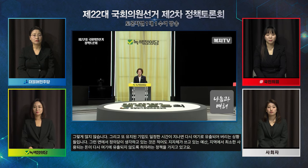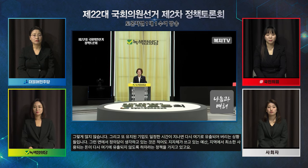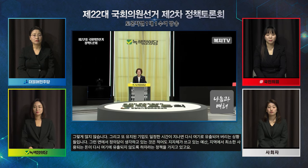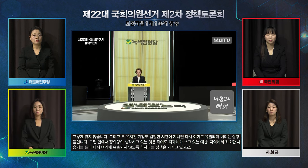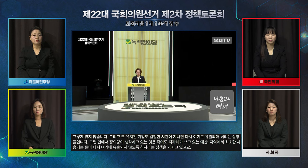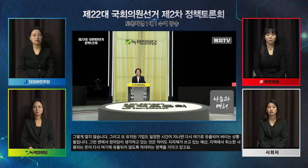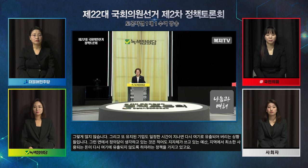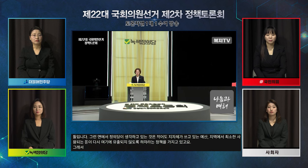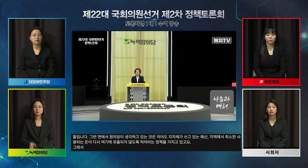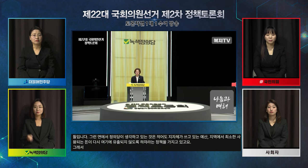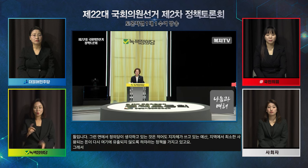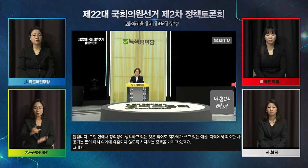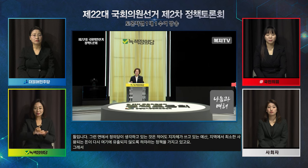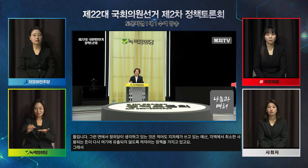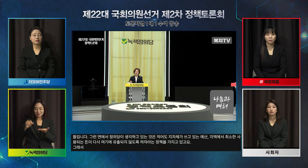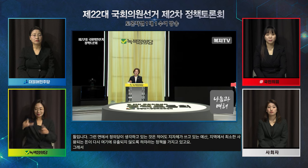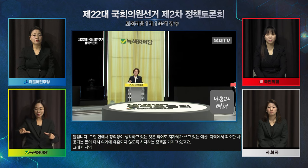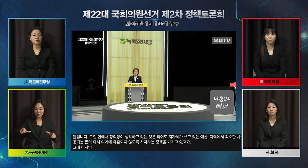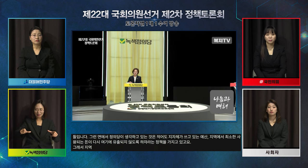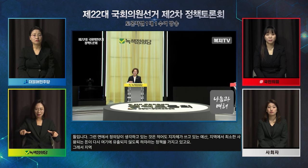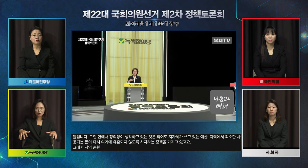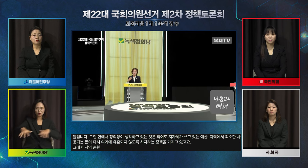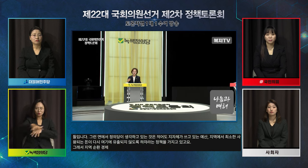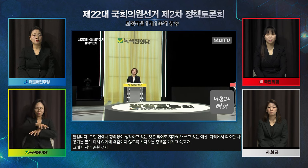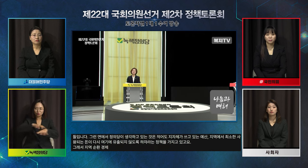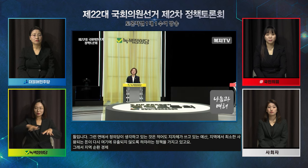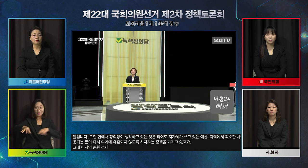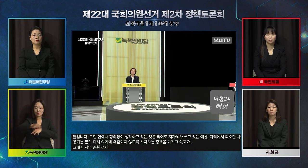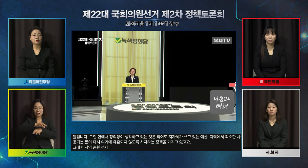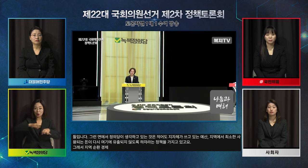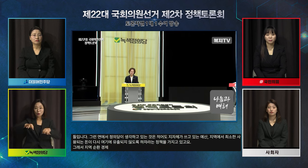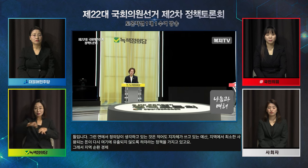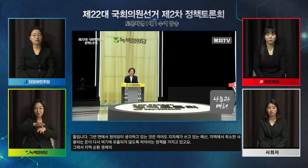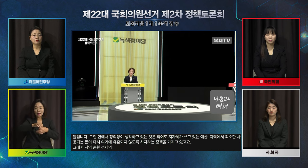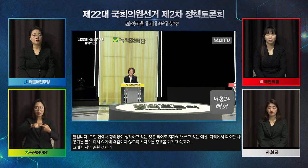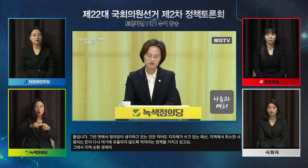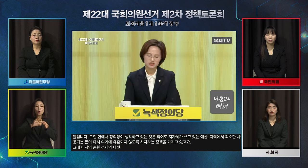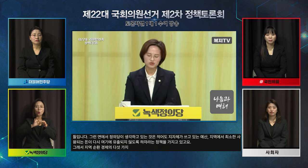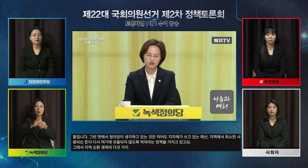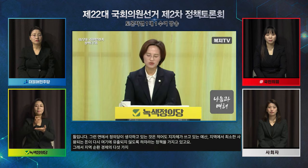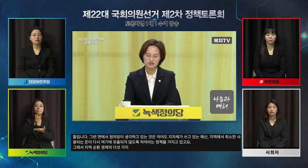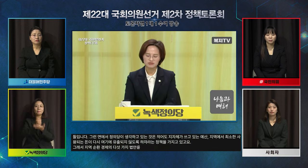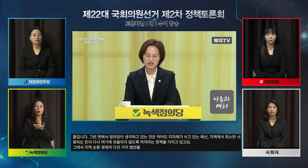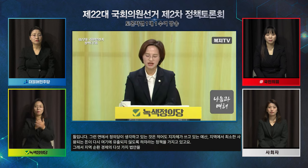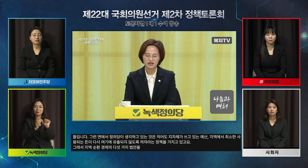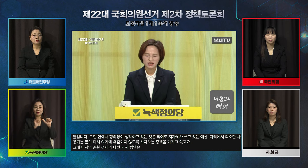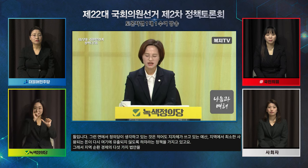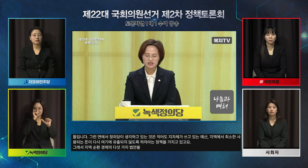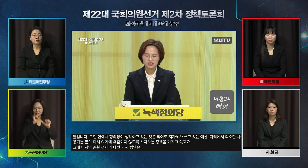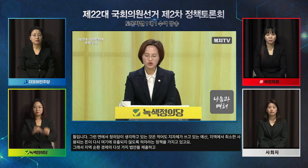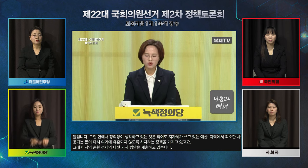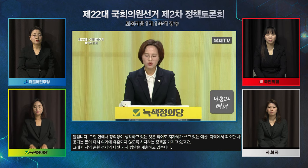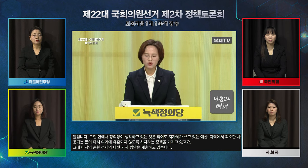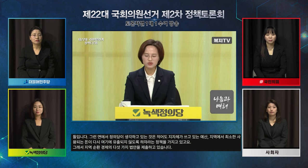지역순환경제에 5가지 법안을 제출하고 있습니다.